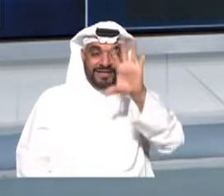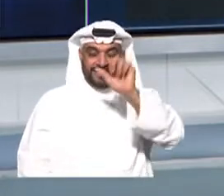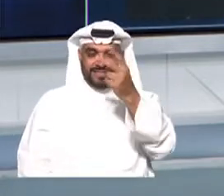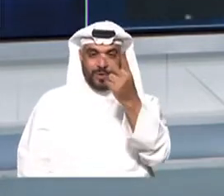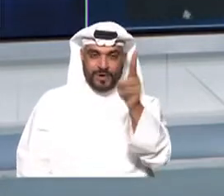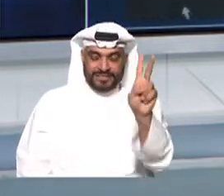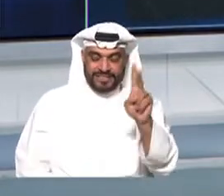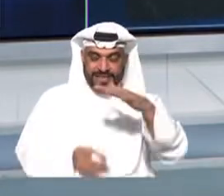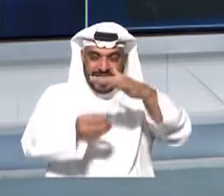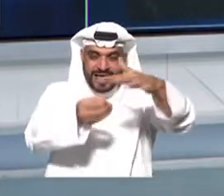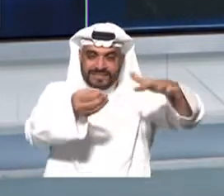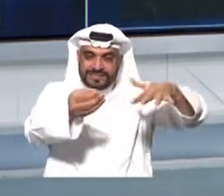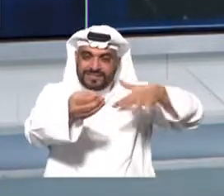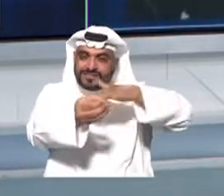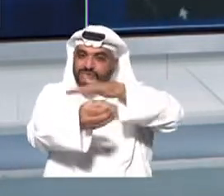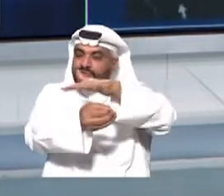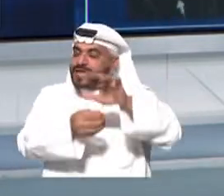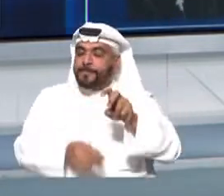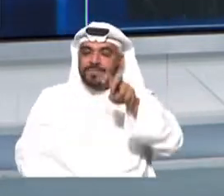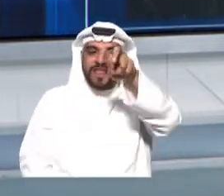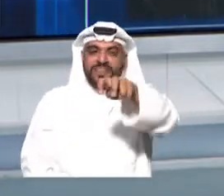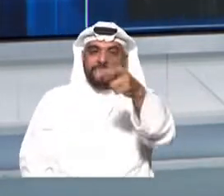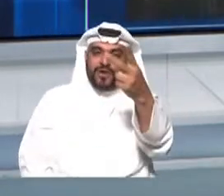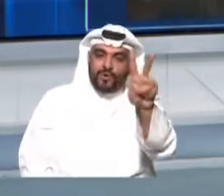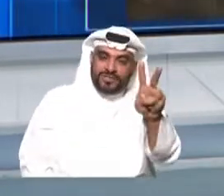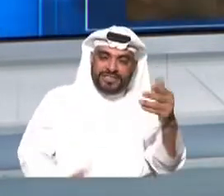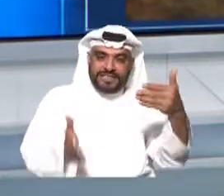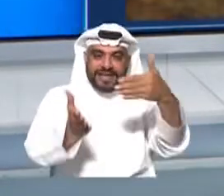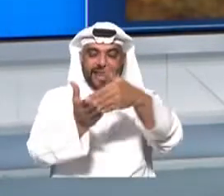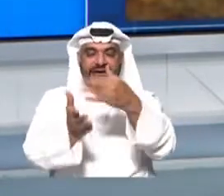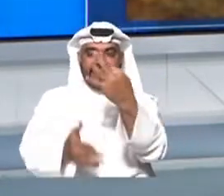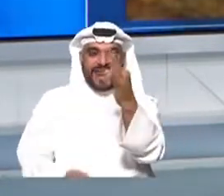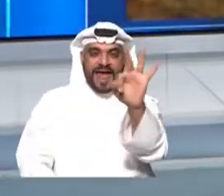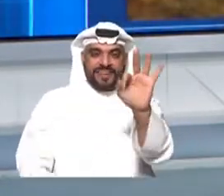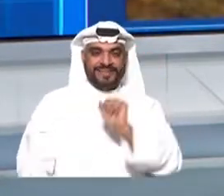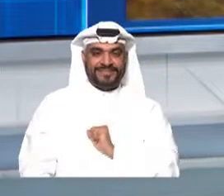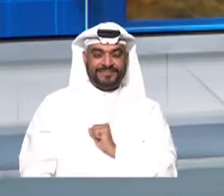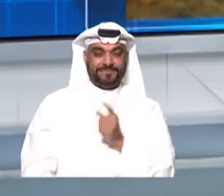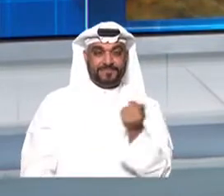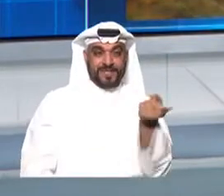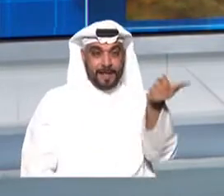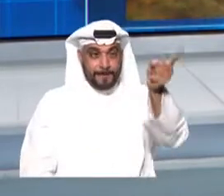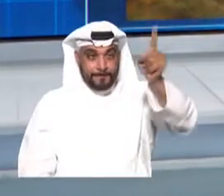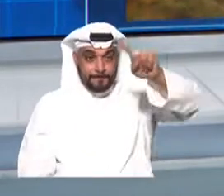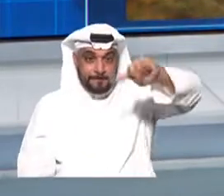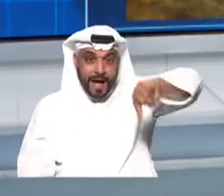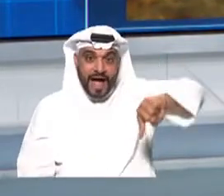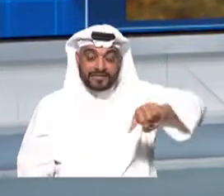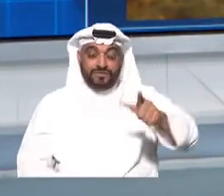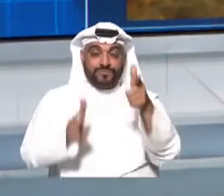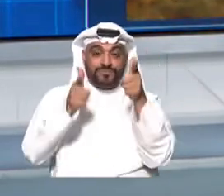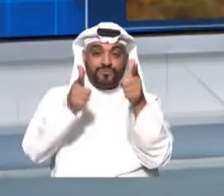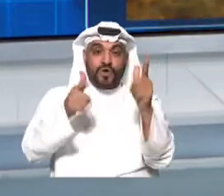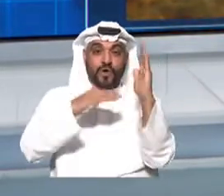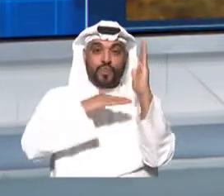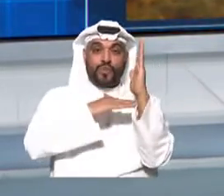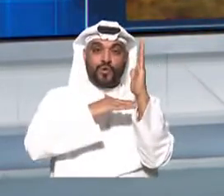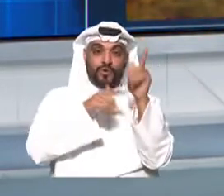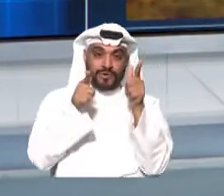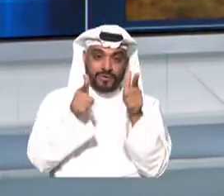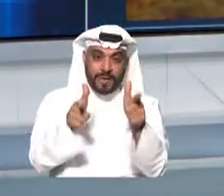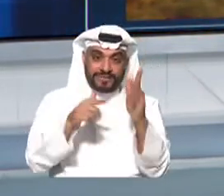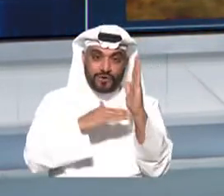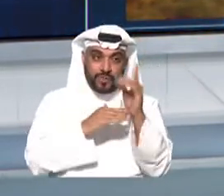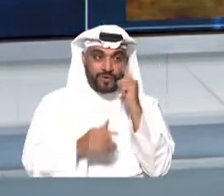وفيلتشا متفاوتة ما بين 28 إلى 30 درجة مئوية. في مساء الغد أجواء حارة، وأيضا تحول الرياح إلى